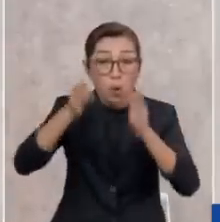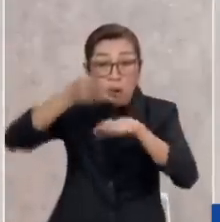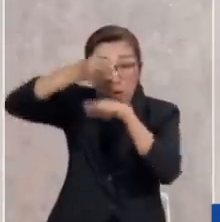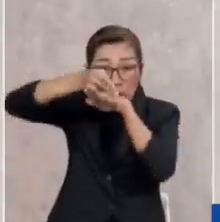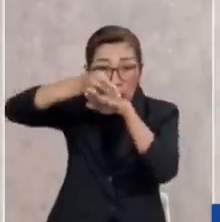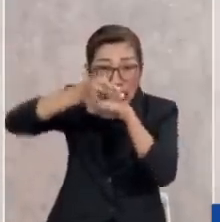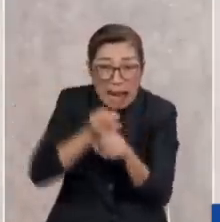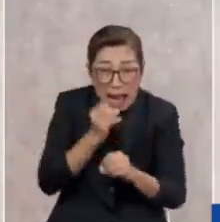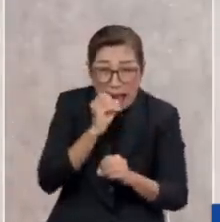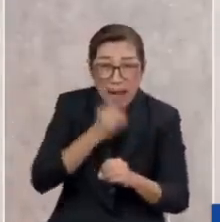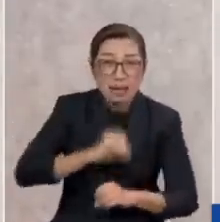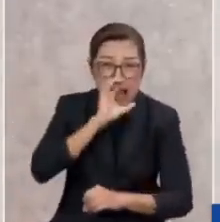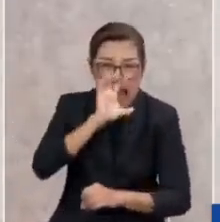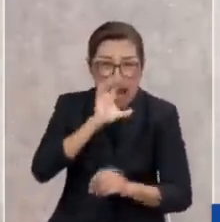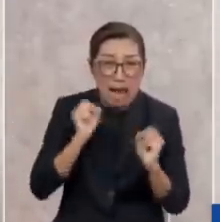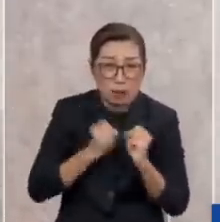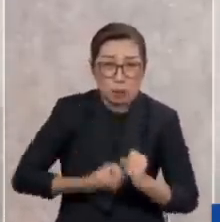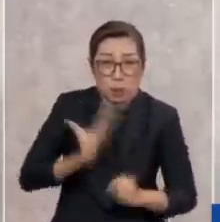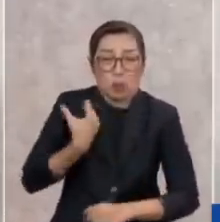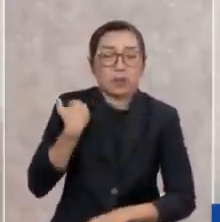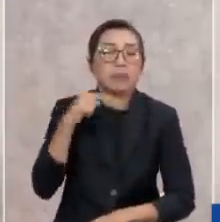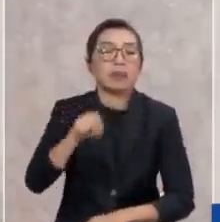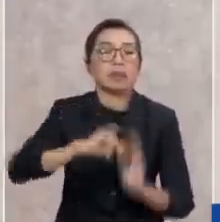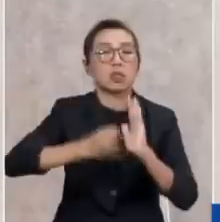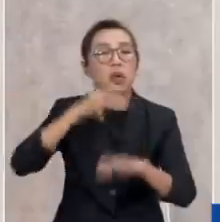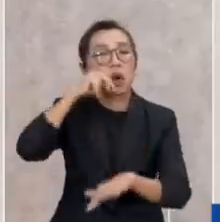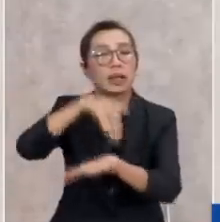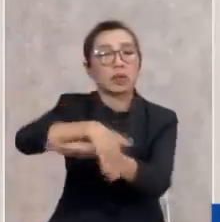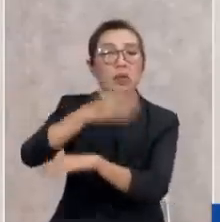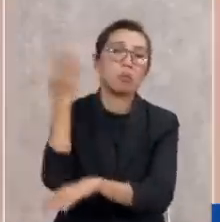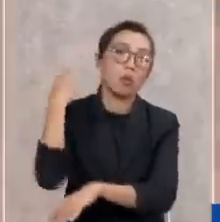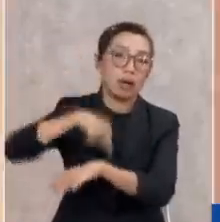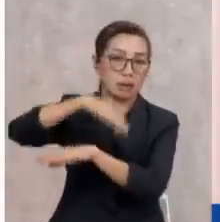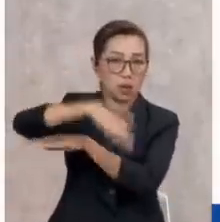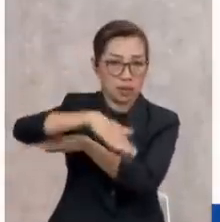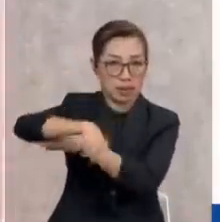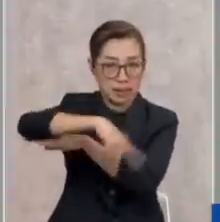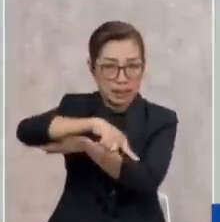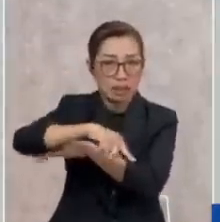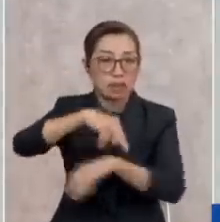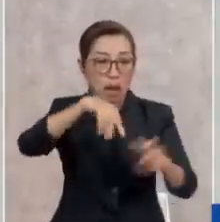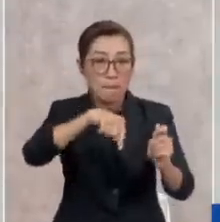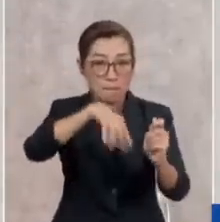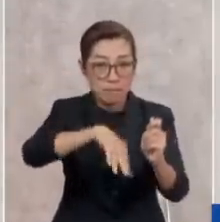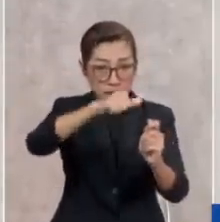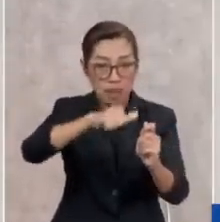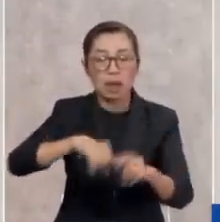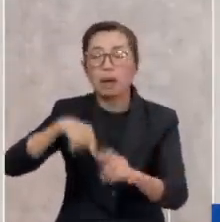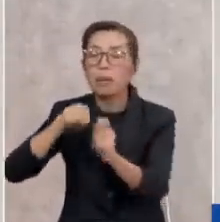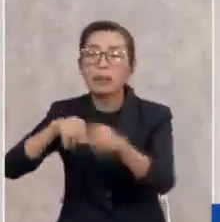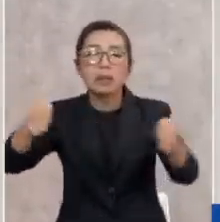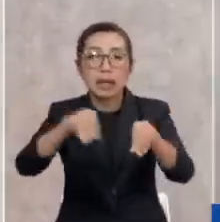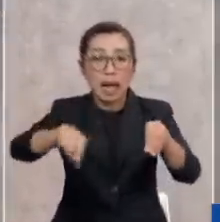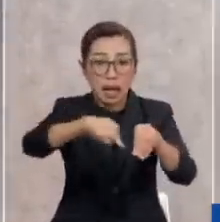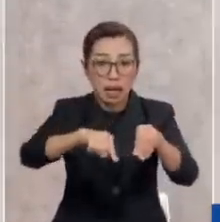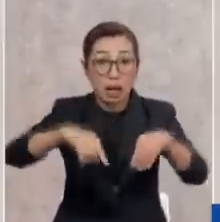ปเนี่ยถึงกับกรี๊ดออกมาเลยคุณผู้ชมนครนายกเมื่อช่วงเย็นวานค่ะพายุถล่มอำเภอเมืองและอำเภอใกล้เคียงนะคะหม้อ